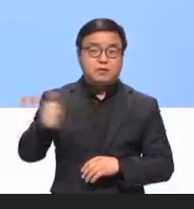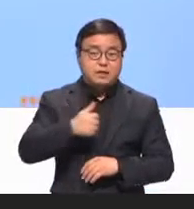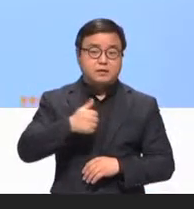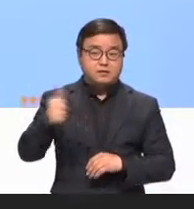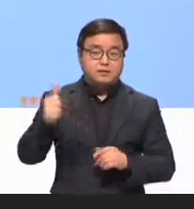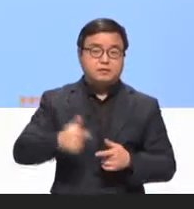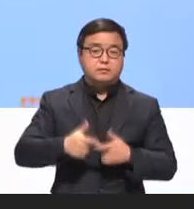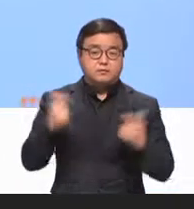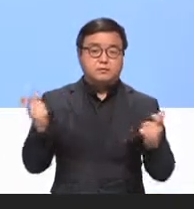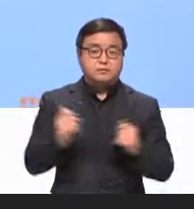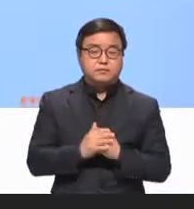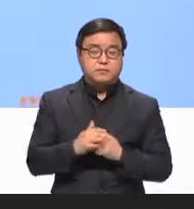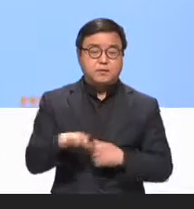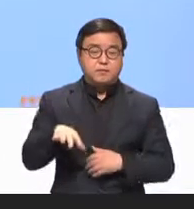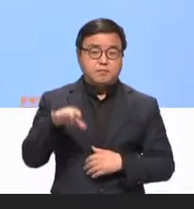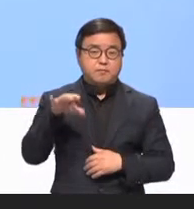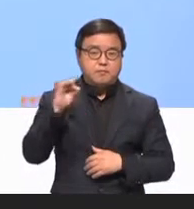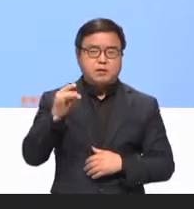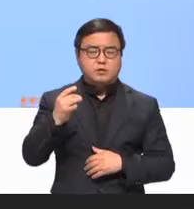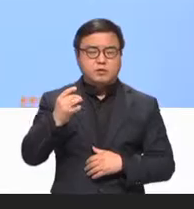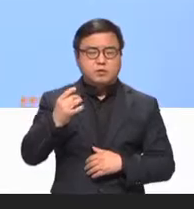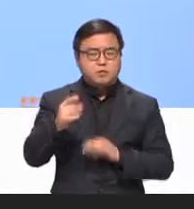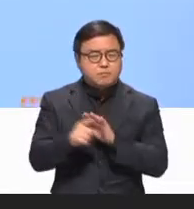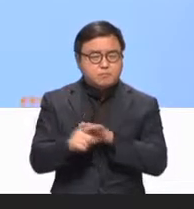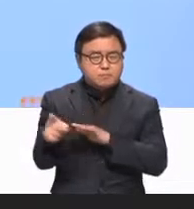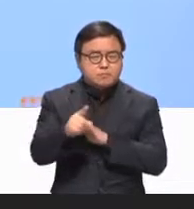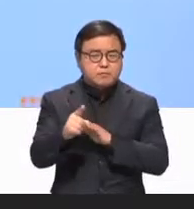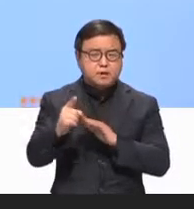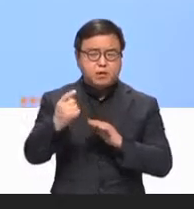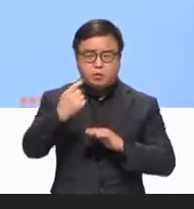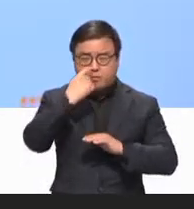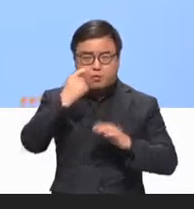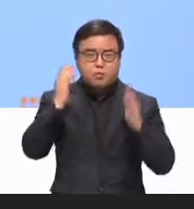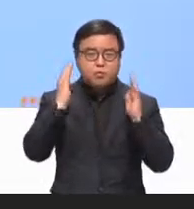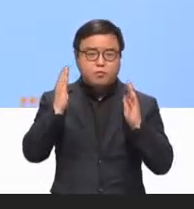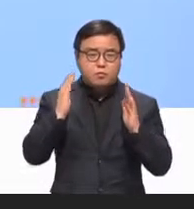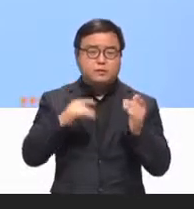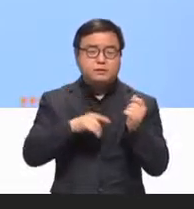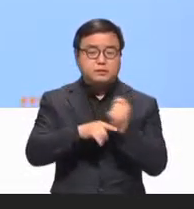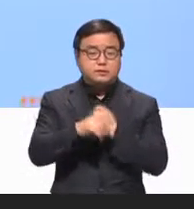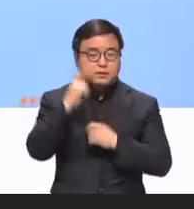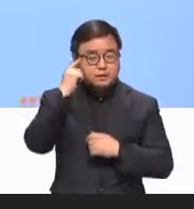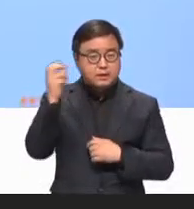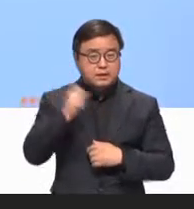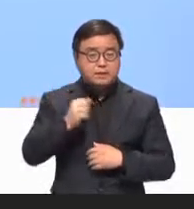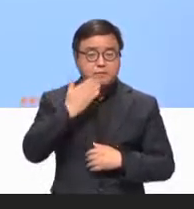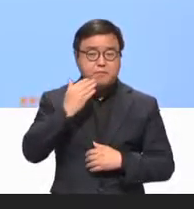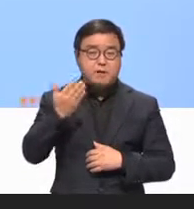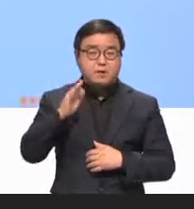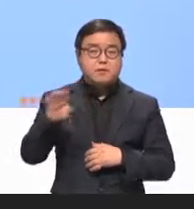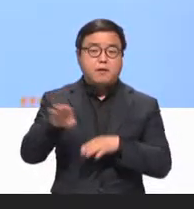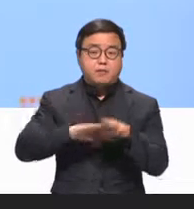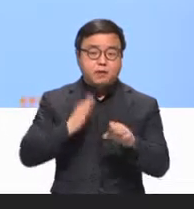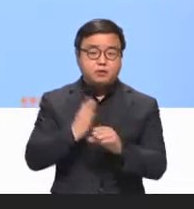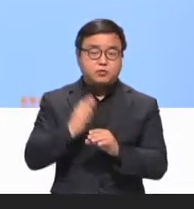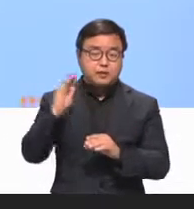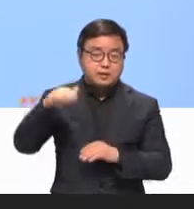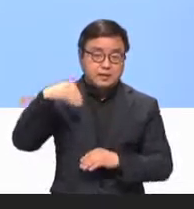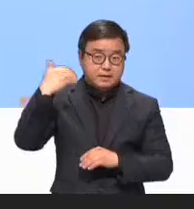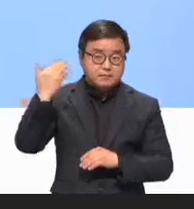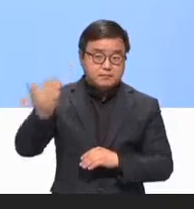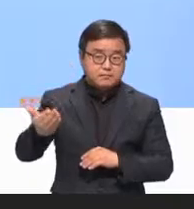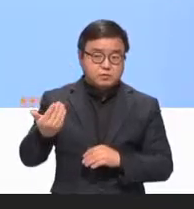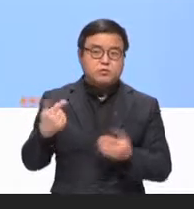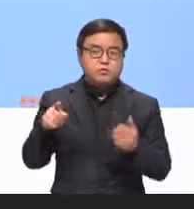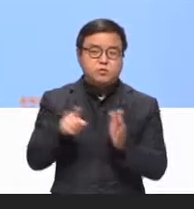개념으로 4 아 또봇이 있지만은 이제 방학 때 그 다음 학년 들을 위한 예 즙이나 심